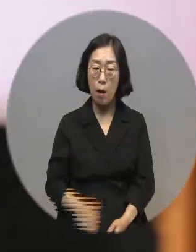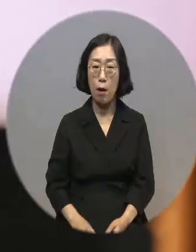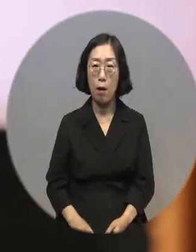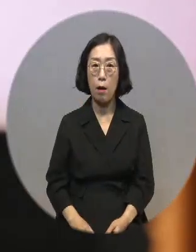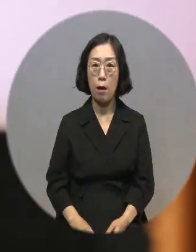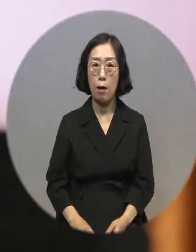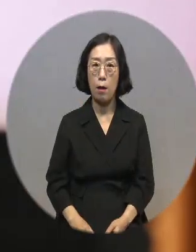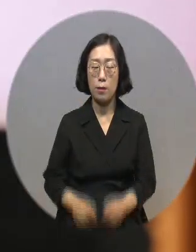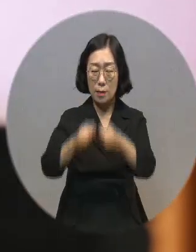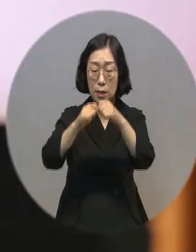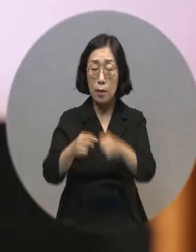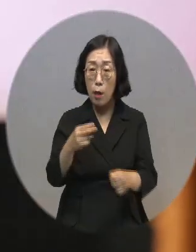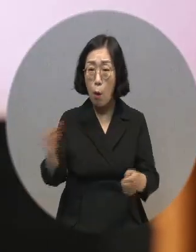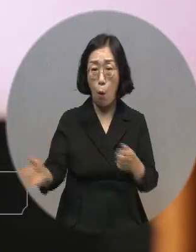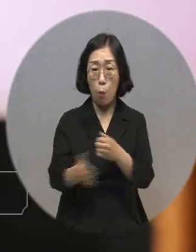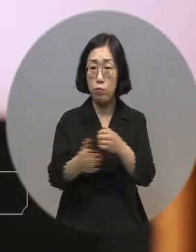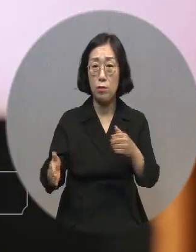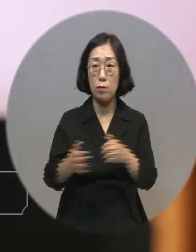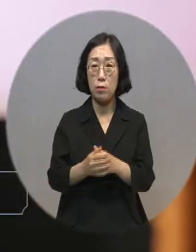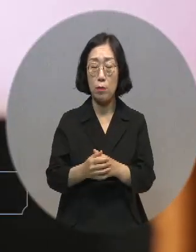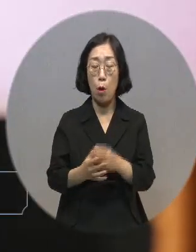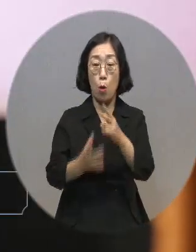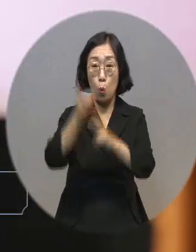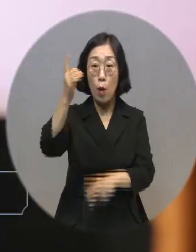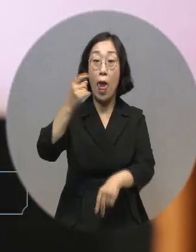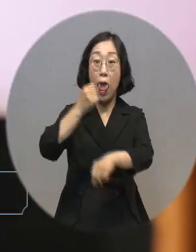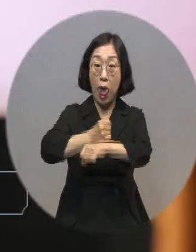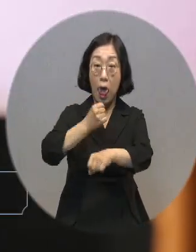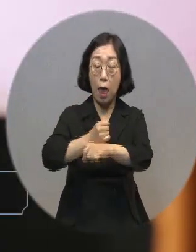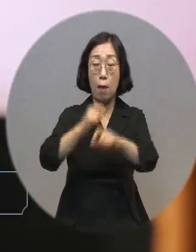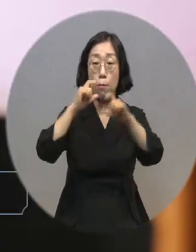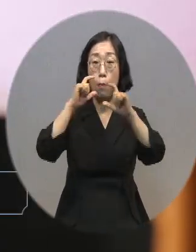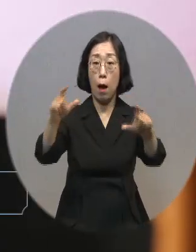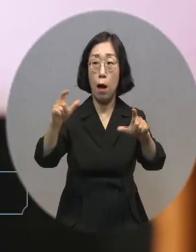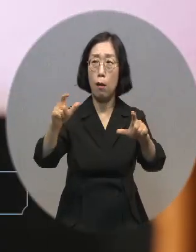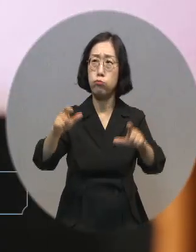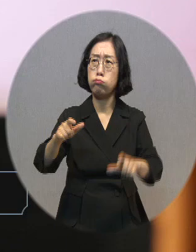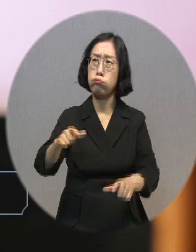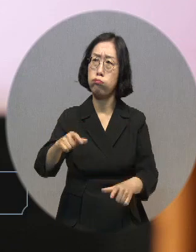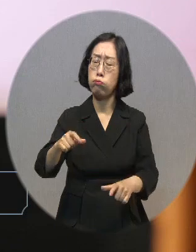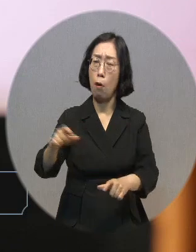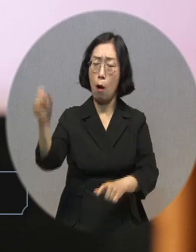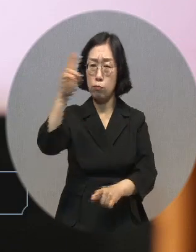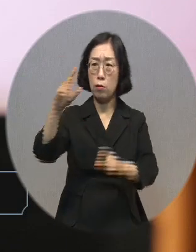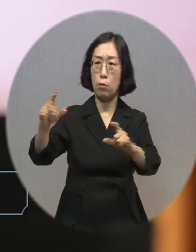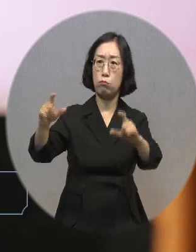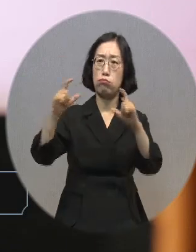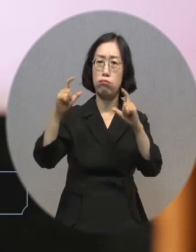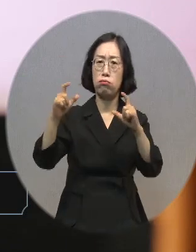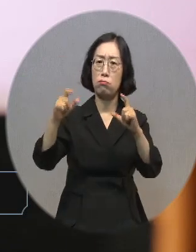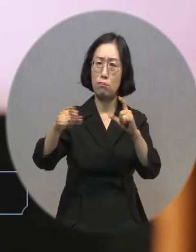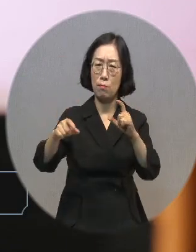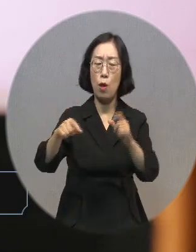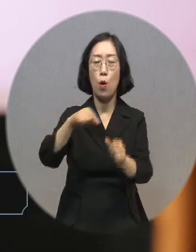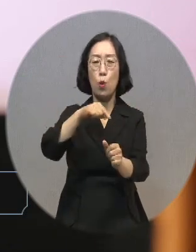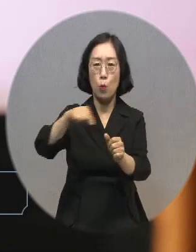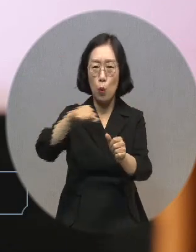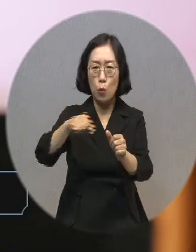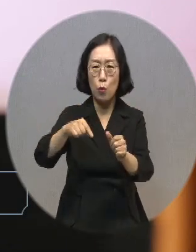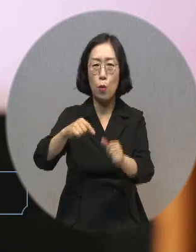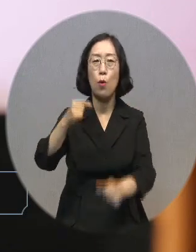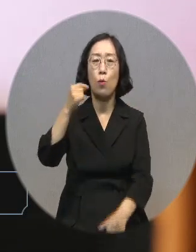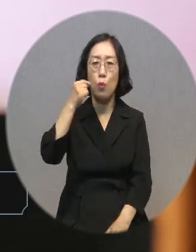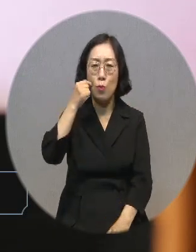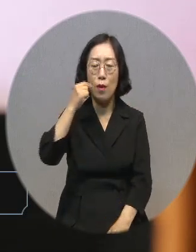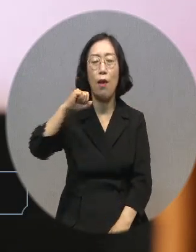통일해 이렇게 얘기를 하면 마음으로 이것을 고민할 여지가 없기 때문에 교육이 잘 안 되는 거 아닌가라는